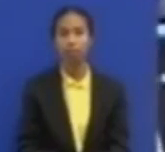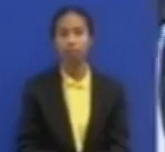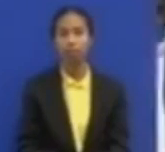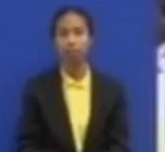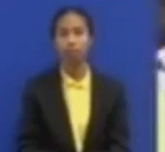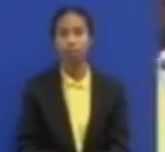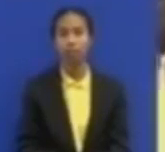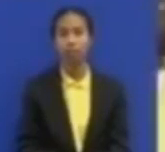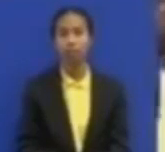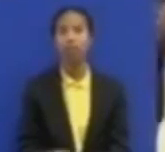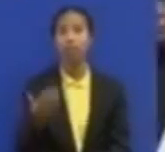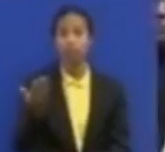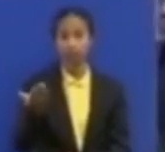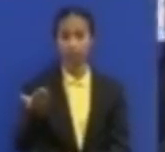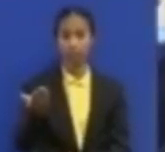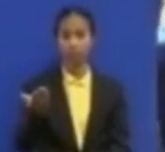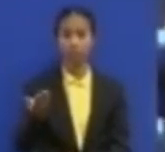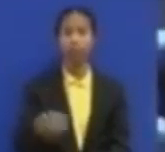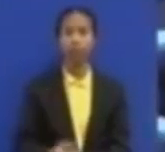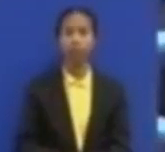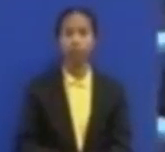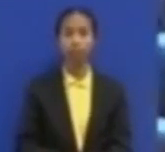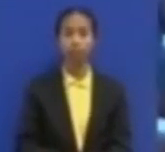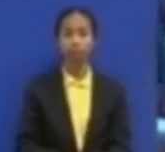มีอะไรคุณจีรยุ